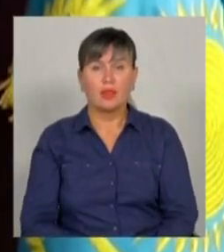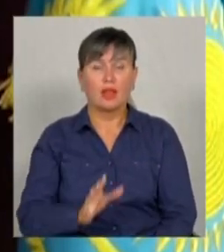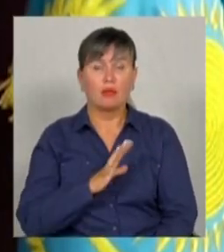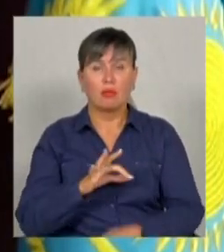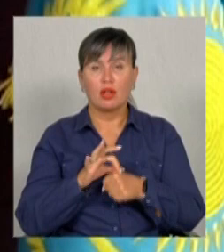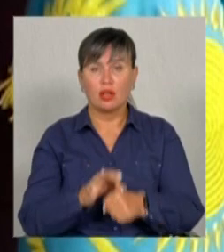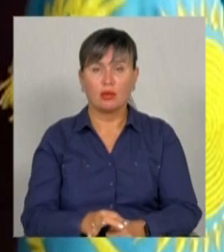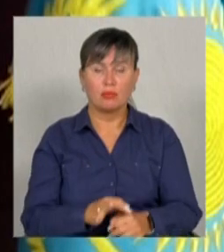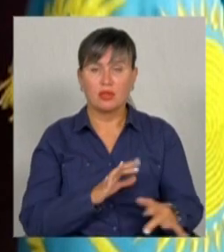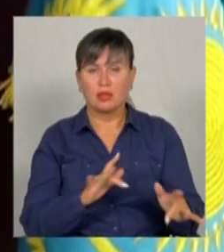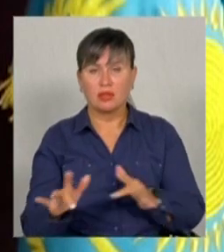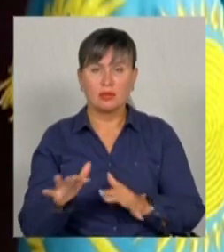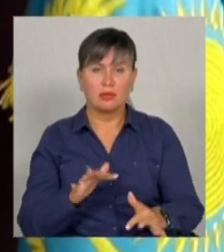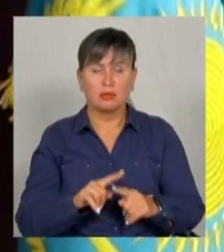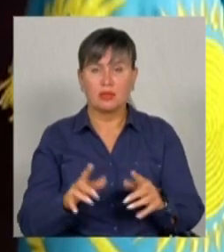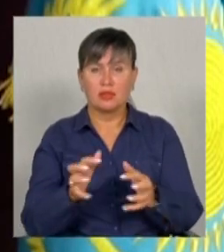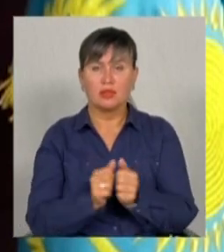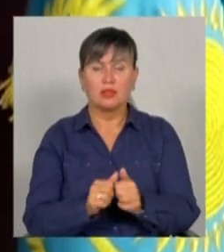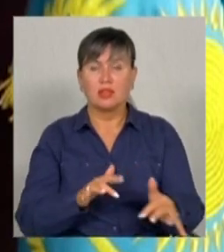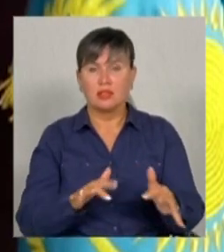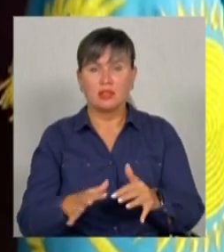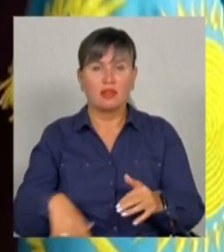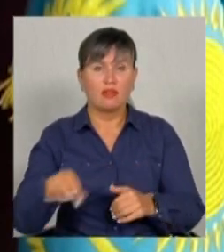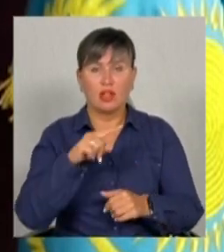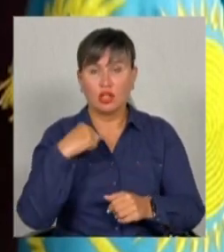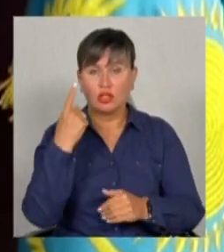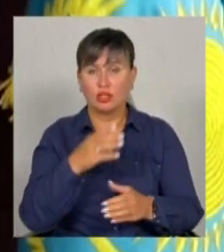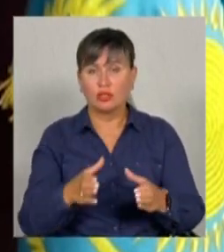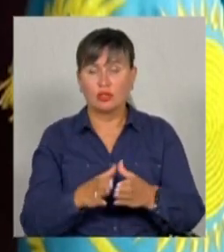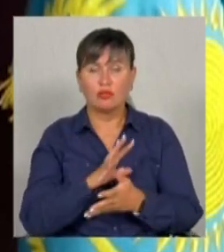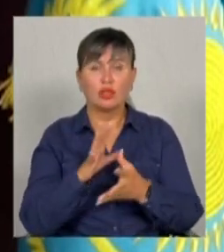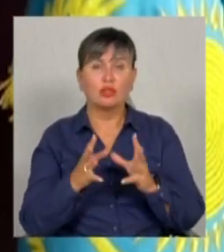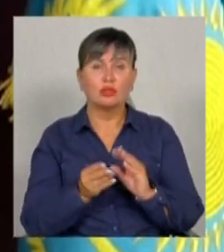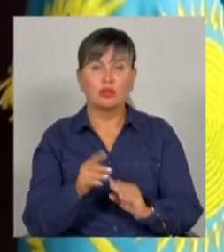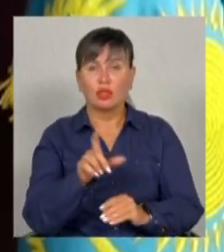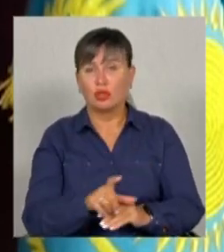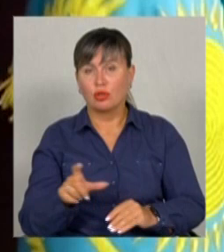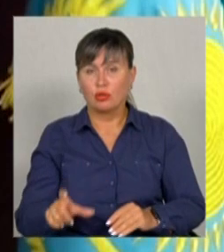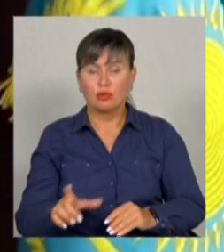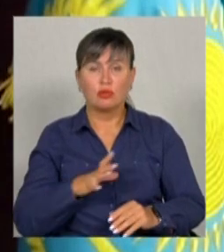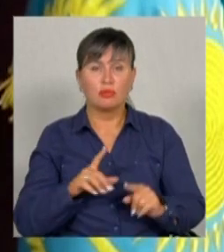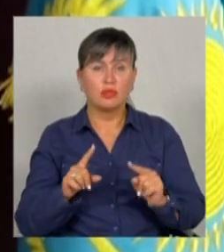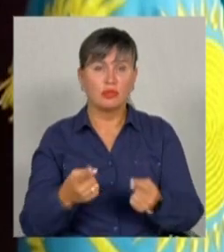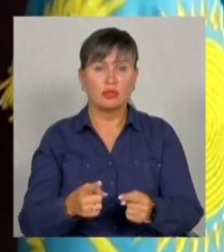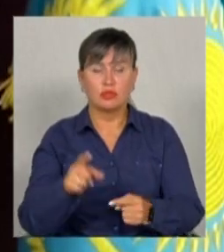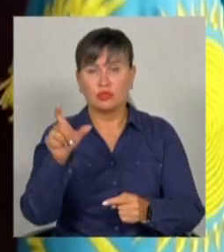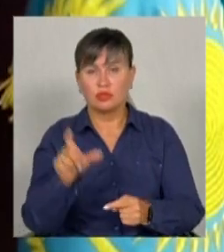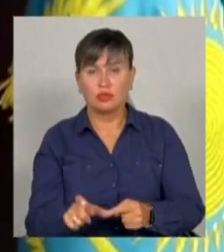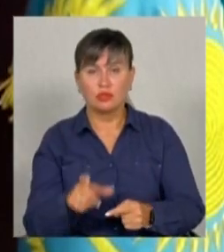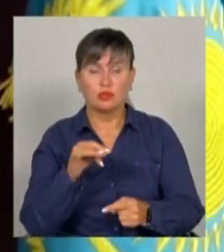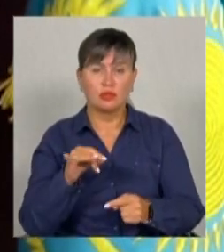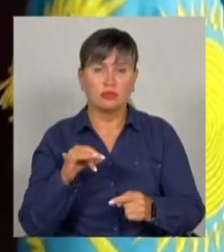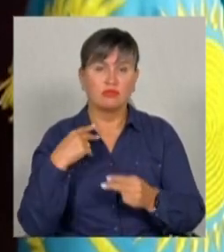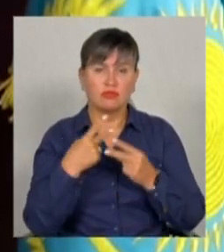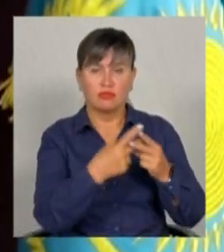проведены оперативно-розыскные мероприятия. Мы задействовали весь личный состав. В результате сотрудниками полиции был задержан подозреваемый и помещен